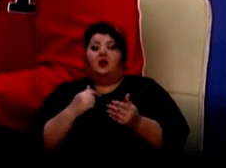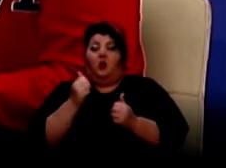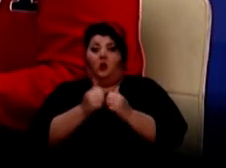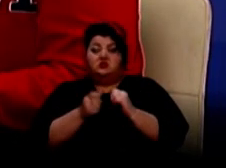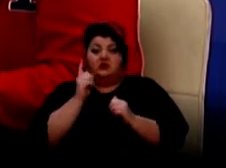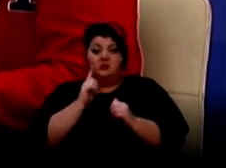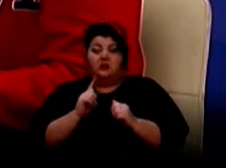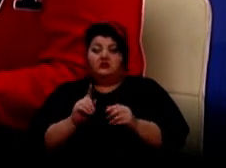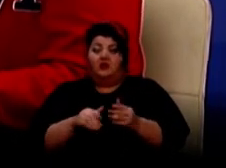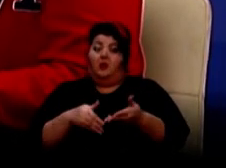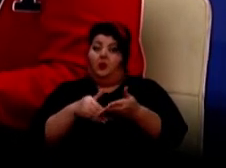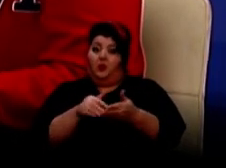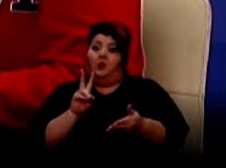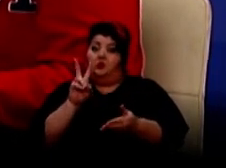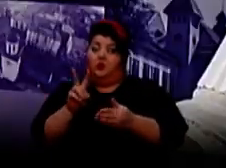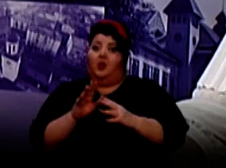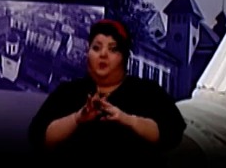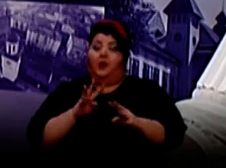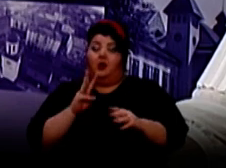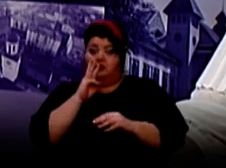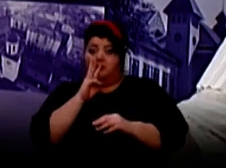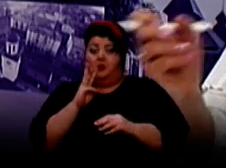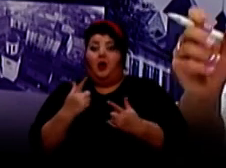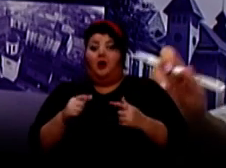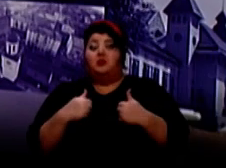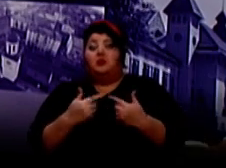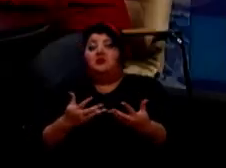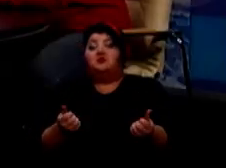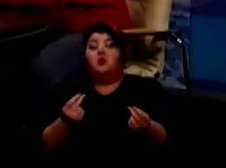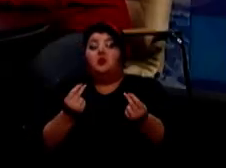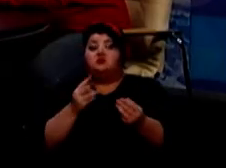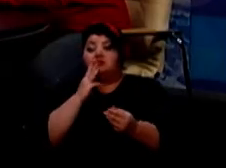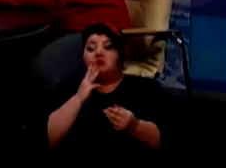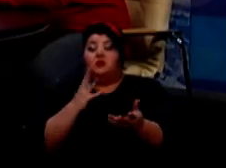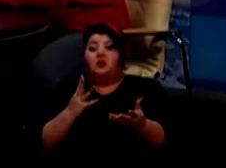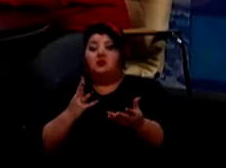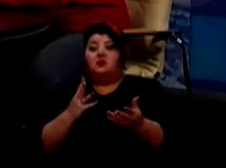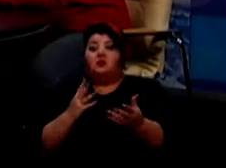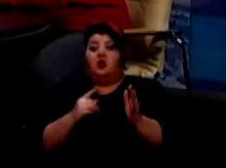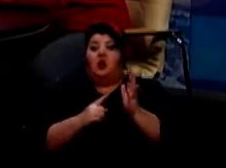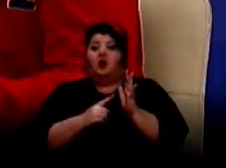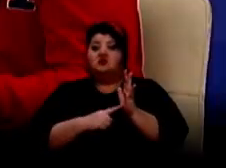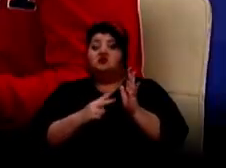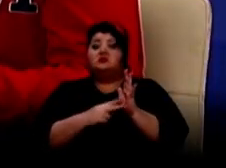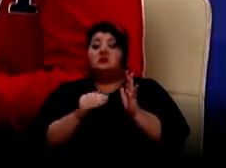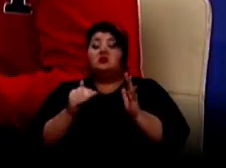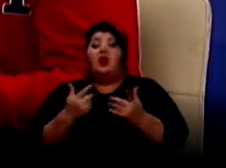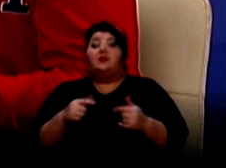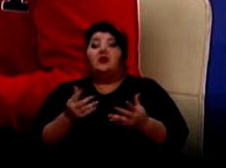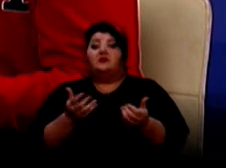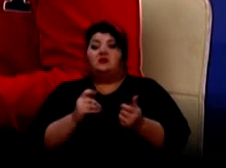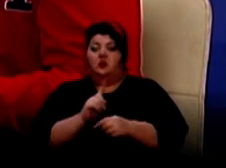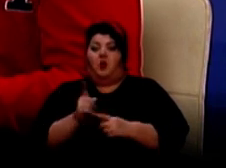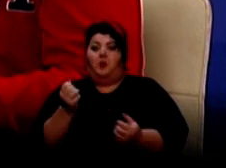даєте кошти тарифного парку на зарплату. Звісно. А де ми возимо кошти на зарплату? На зарплату 6-7 тисяч. Звісно, де їх взяти